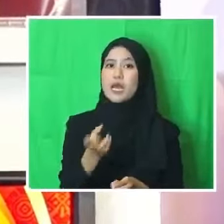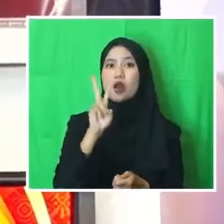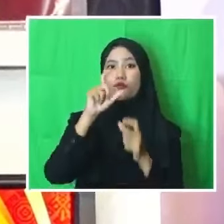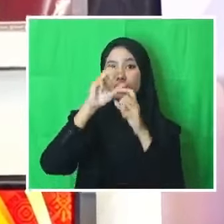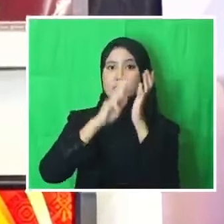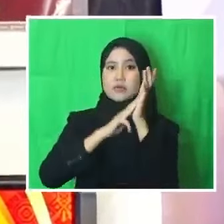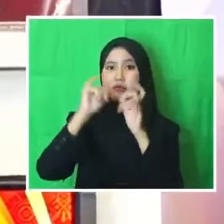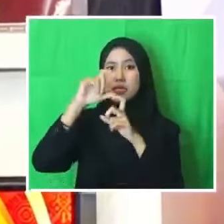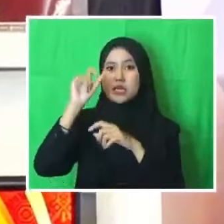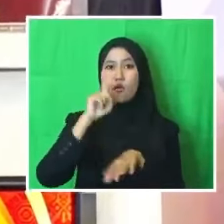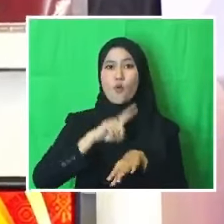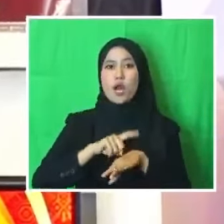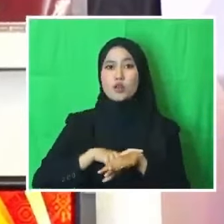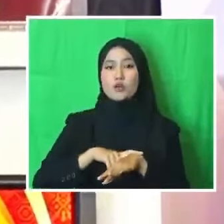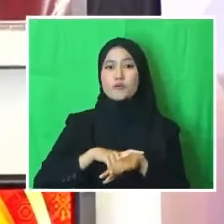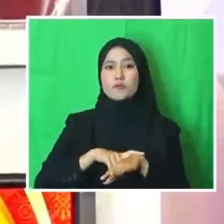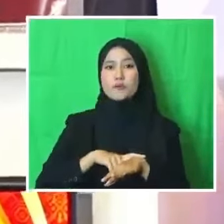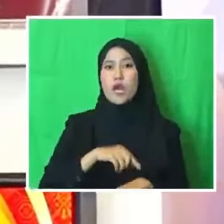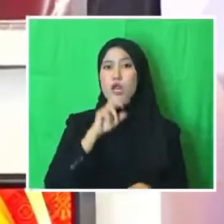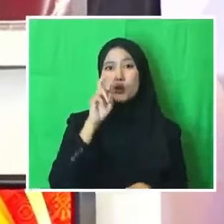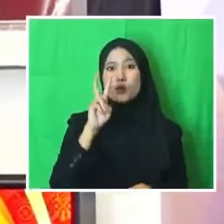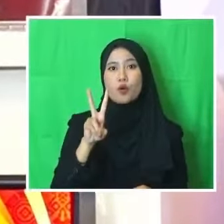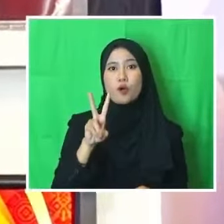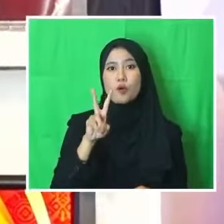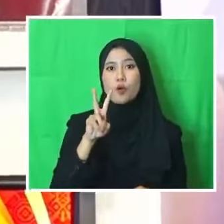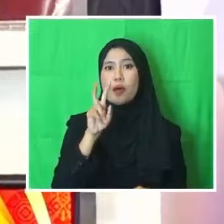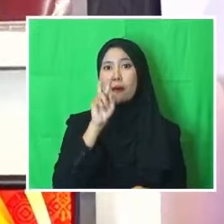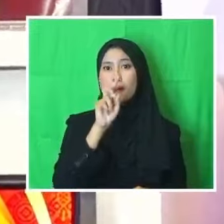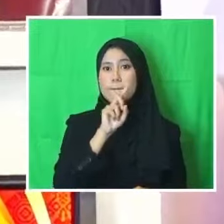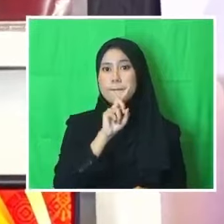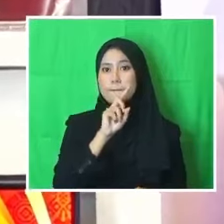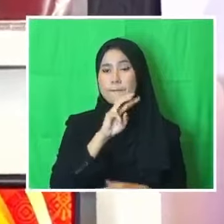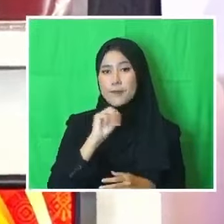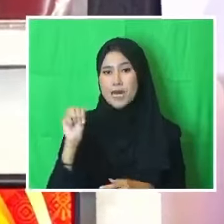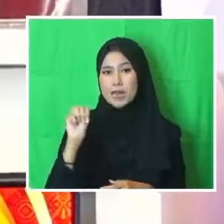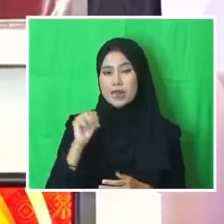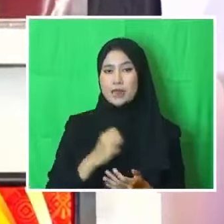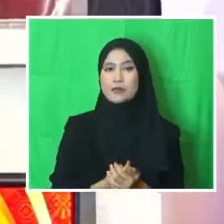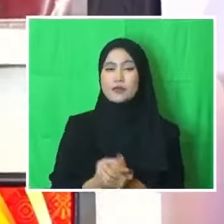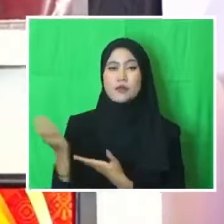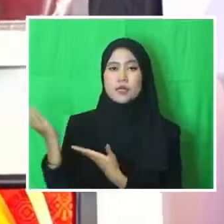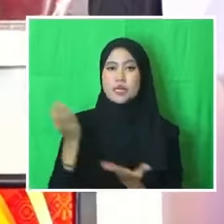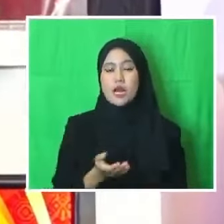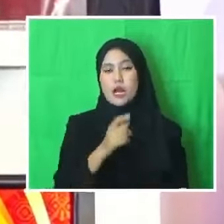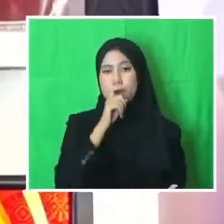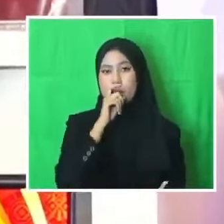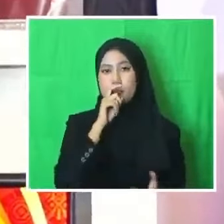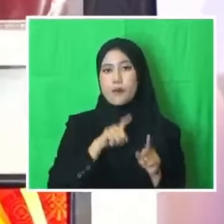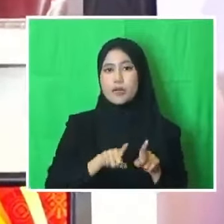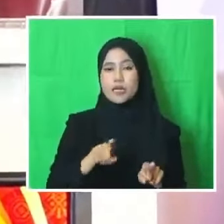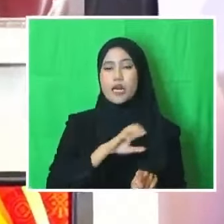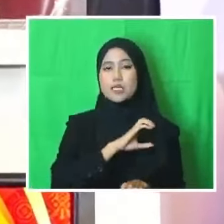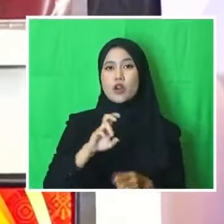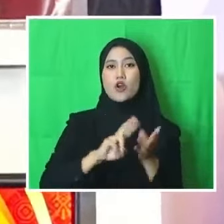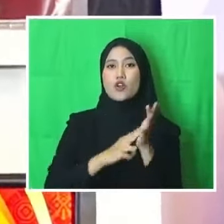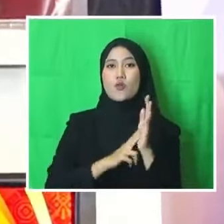misi waktunya adalah 2 menit untuk yang pertama kami persilakan kepada paslon nomor